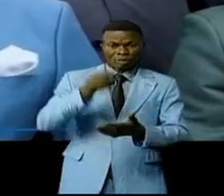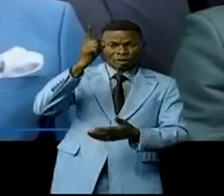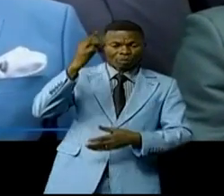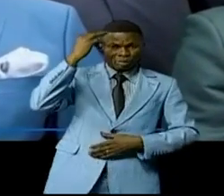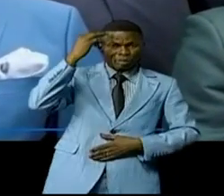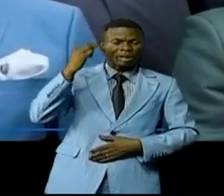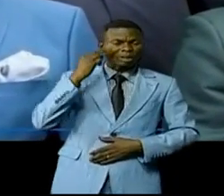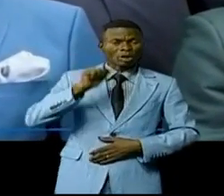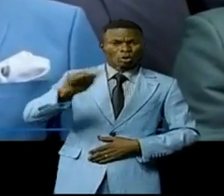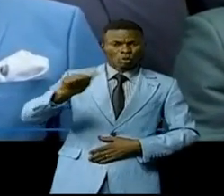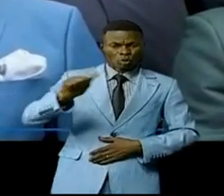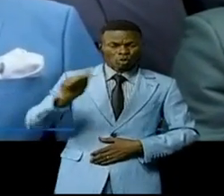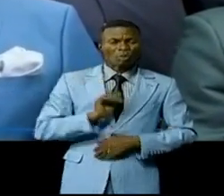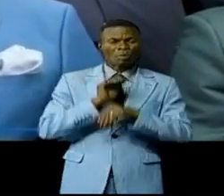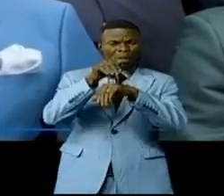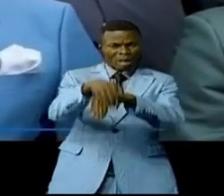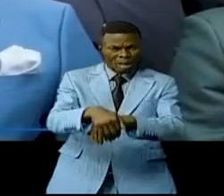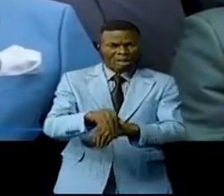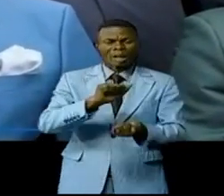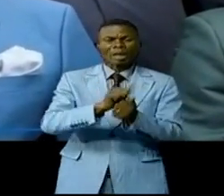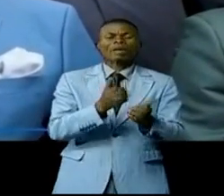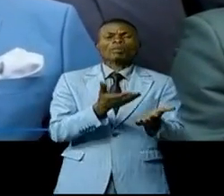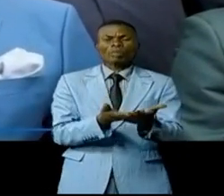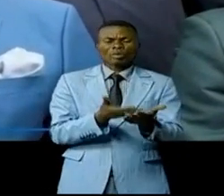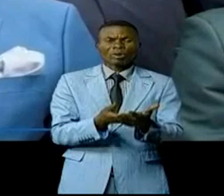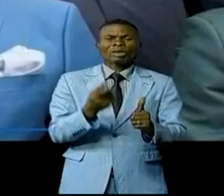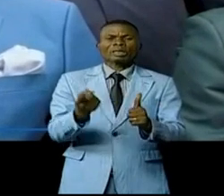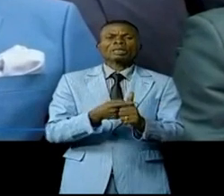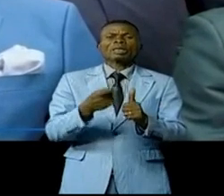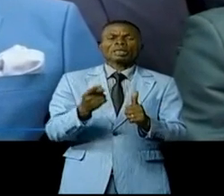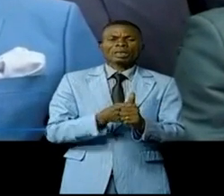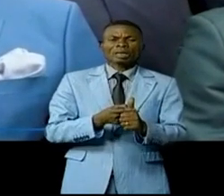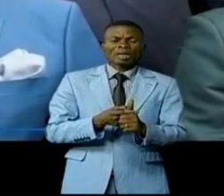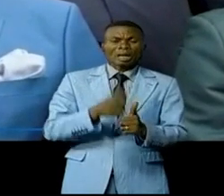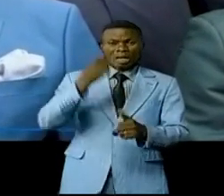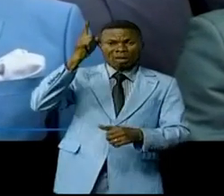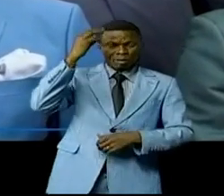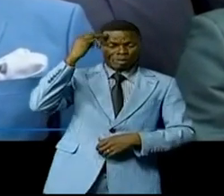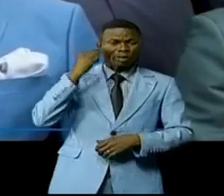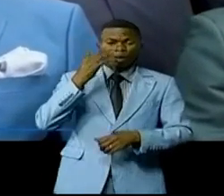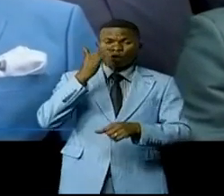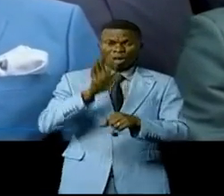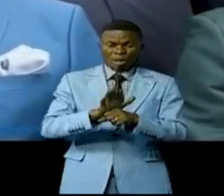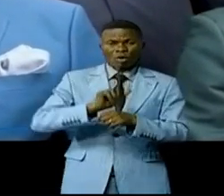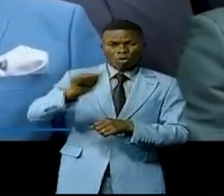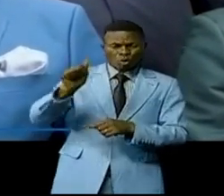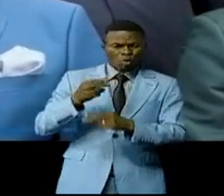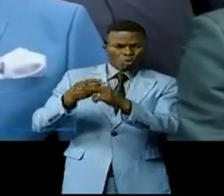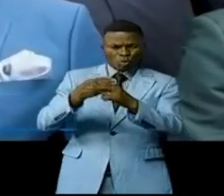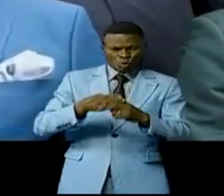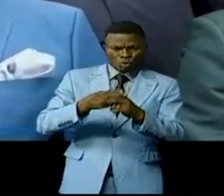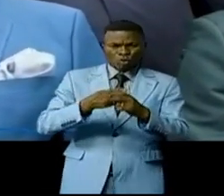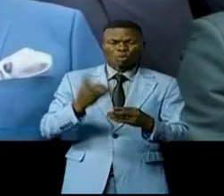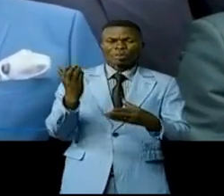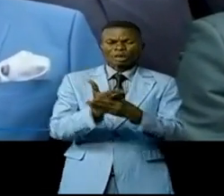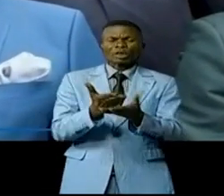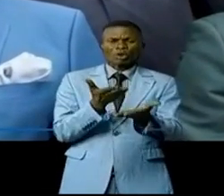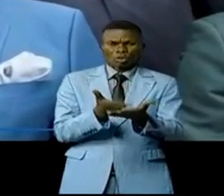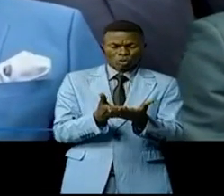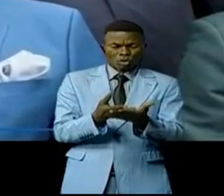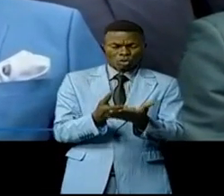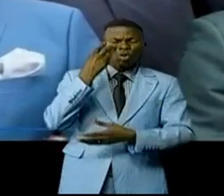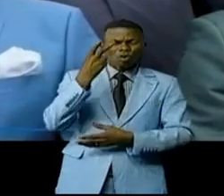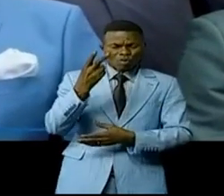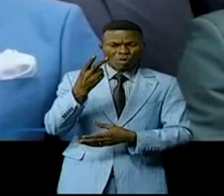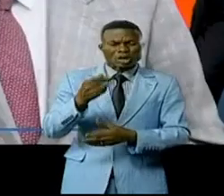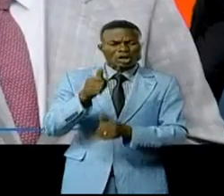ministre lui-même s'est engagé et d'ailleurs, il nous a rassuré que lui-même il va suivre ce dossier et donc